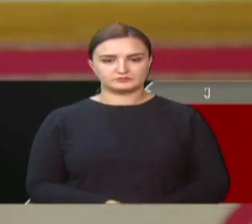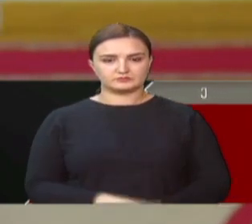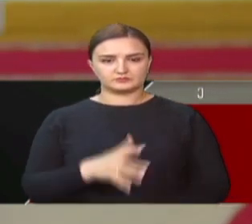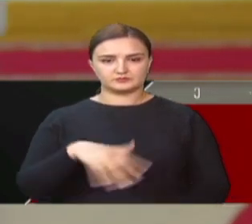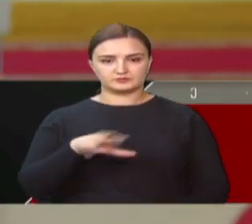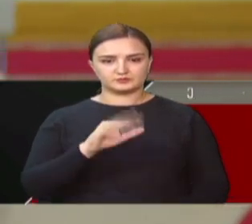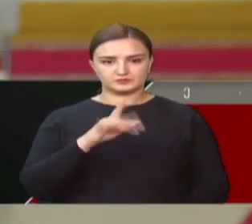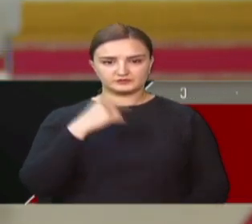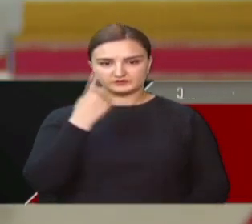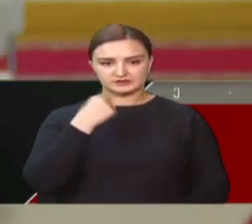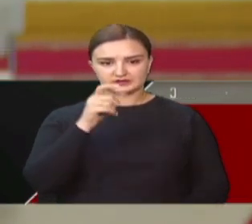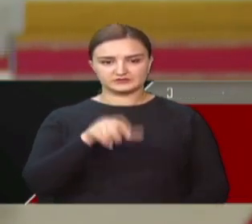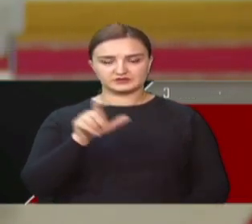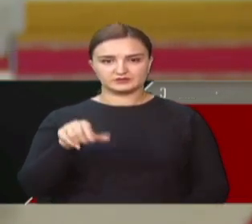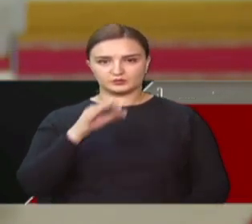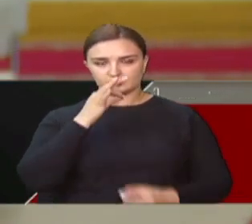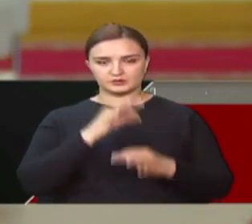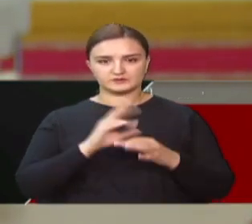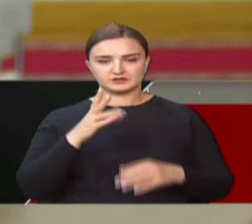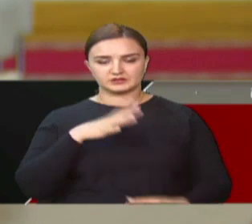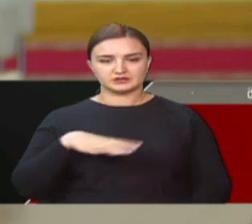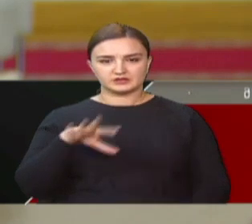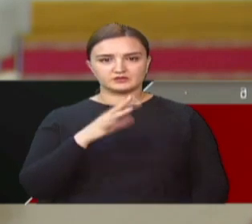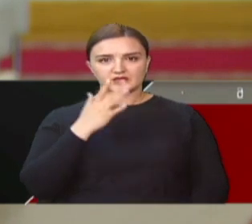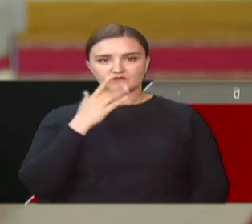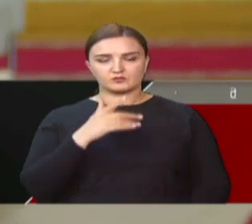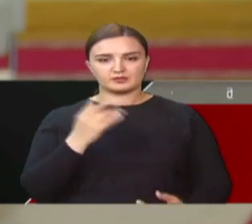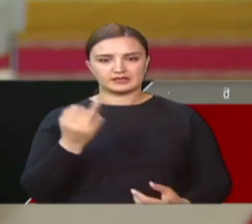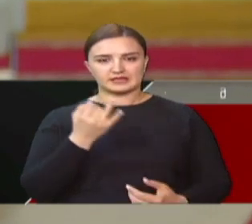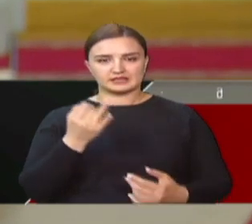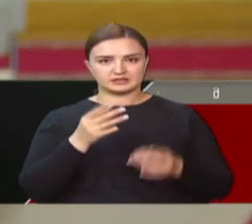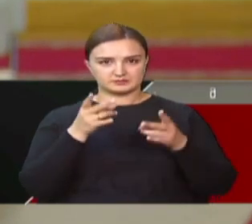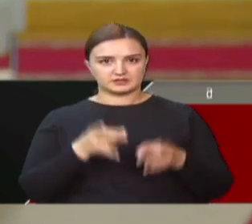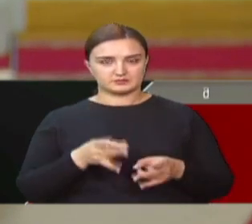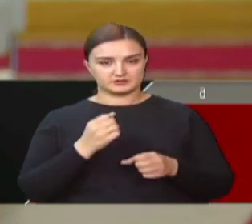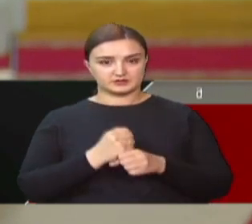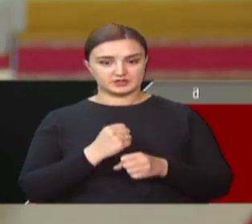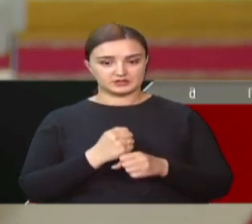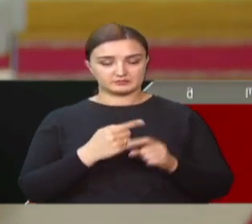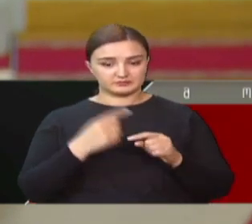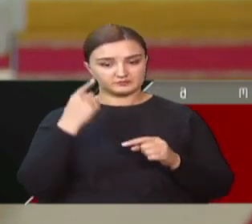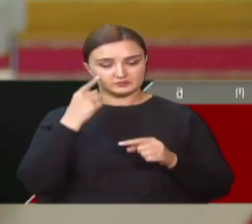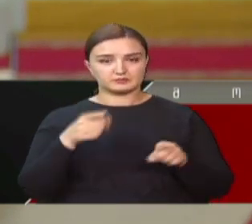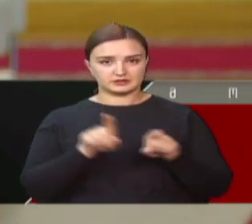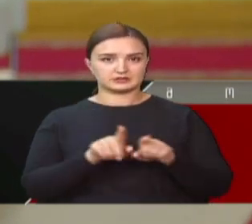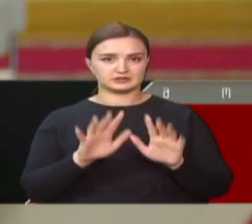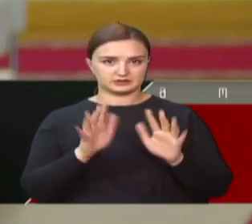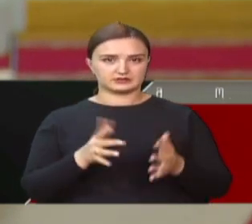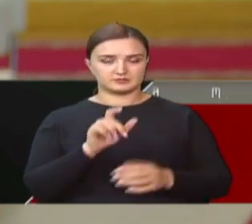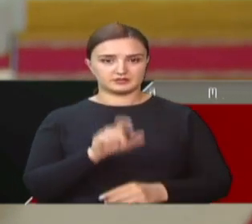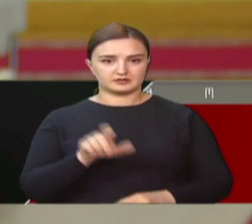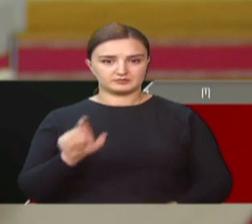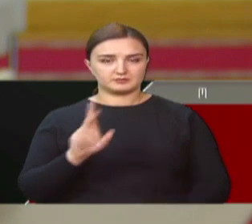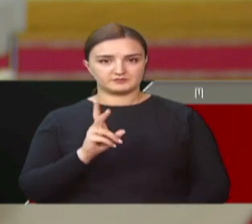ინდივიდუალური პასუხისგებლობა, ვინც საქართველოს ევროატლანტიკურ ინტერესებს საფრთხის ქვეშ დააყენებს და მე ვფიქრობ, რომ ესეც ხდება, ხო? ანუ ეს